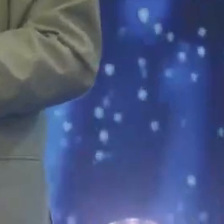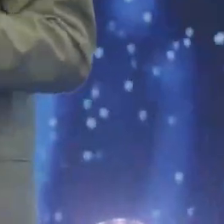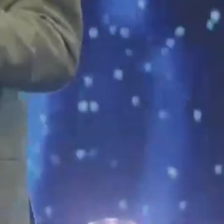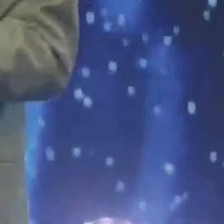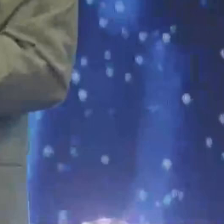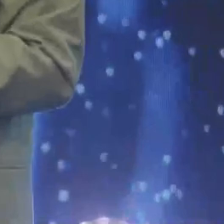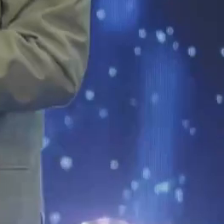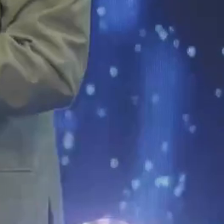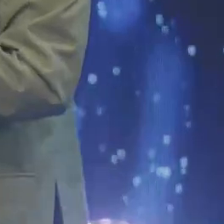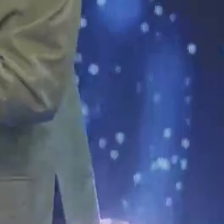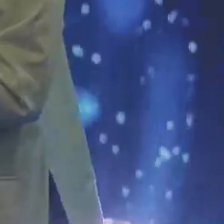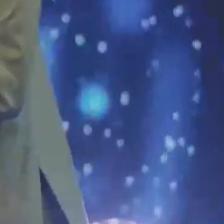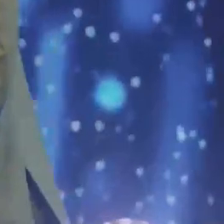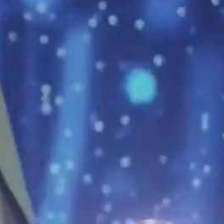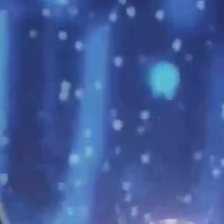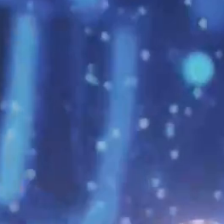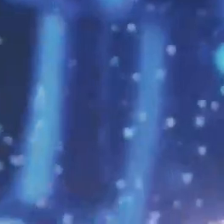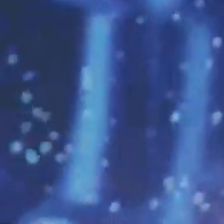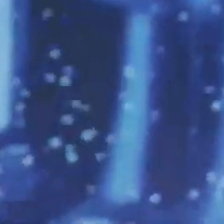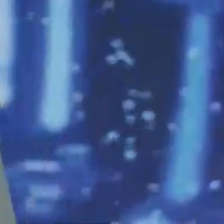Je voudrais vous faire comprendre